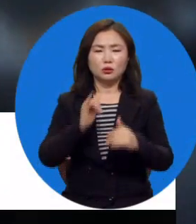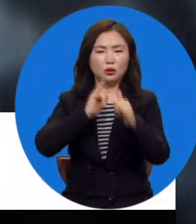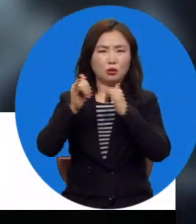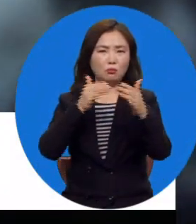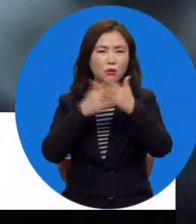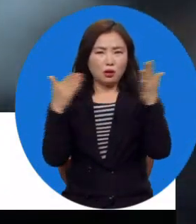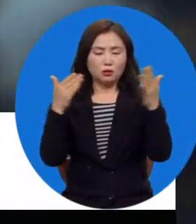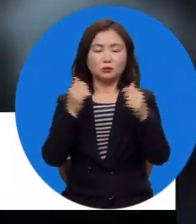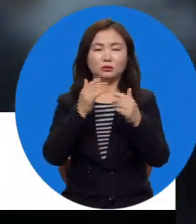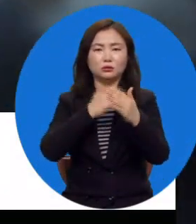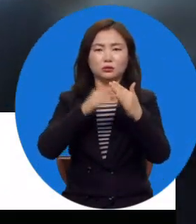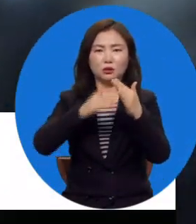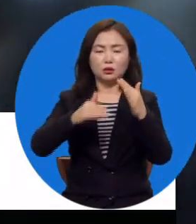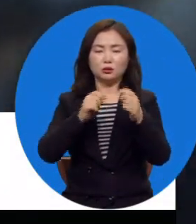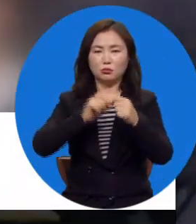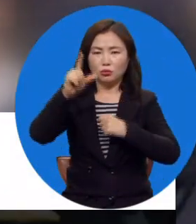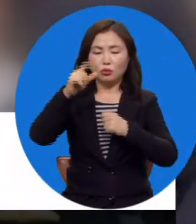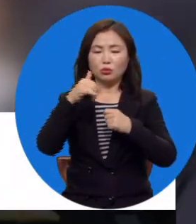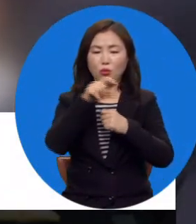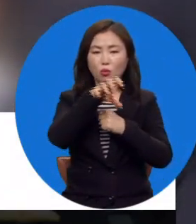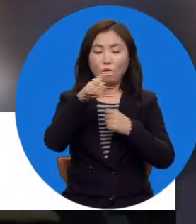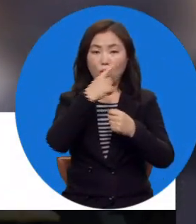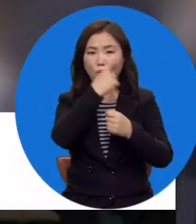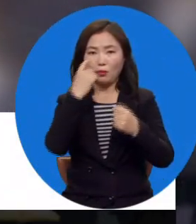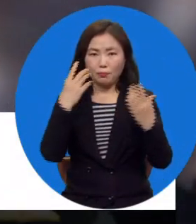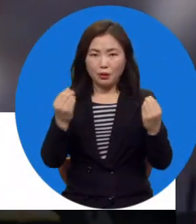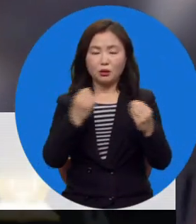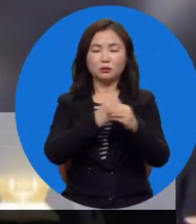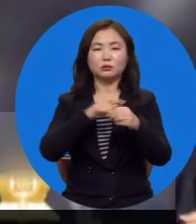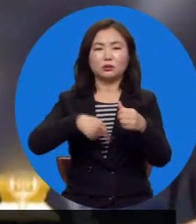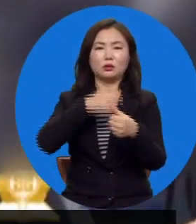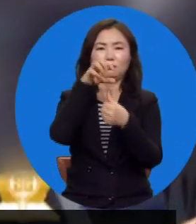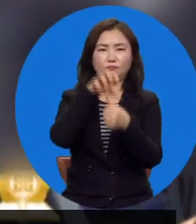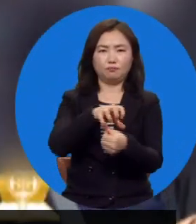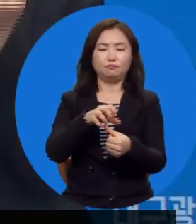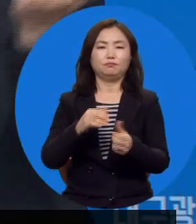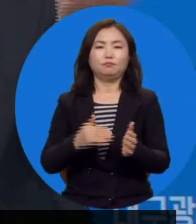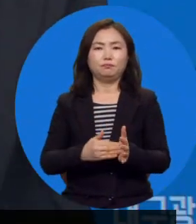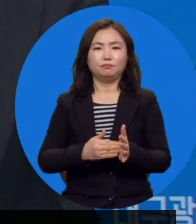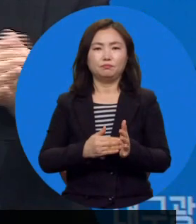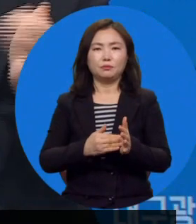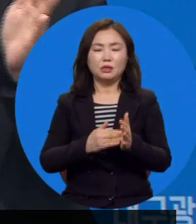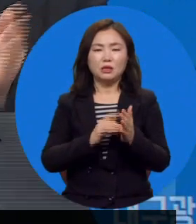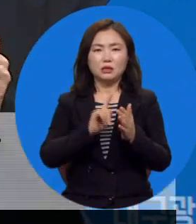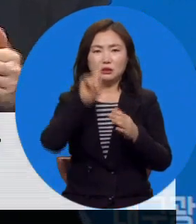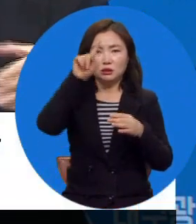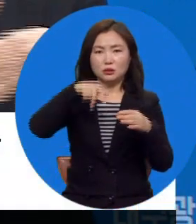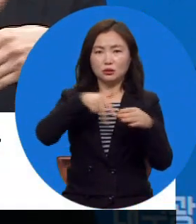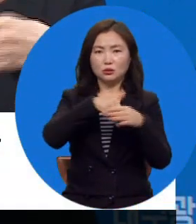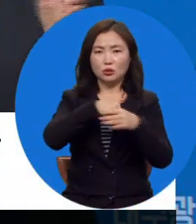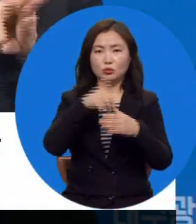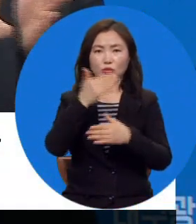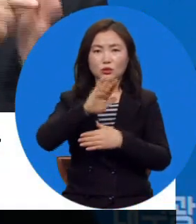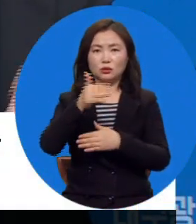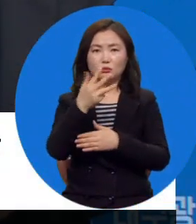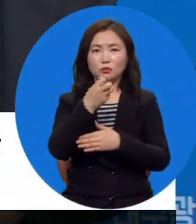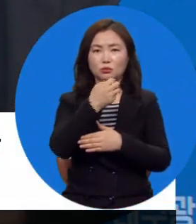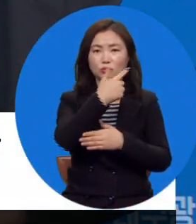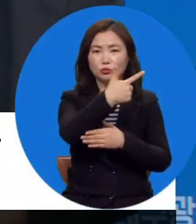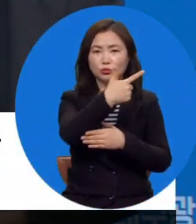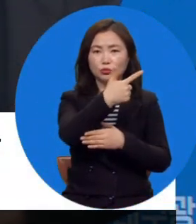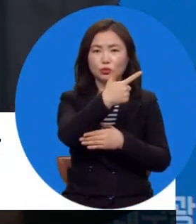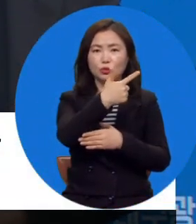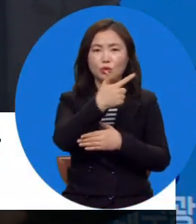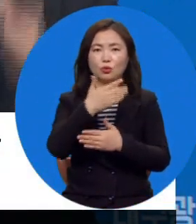되지 않던 신도들도 대부분 소재를 파악해 자가 격려했습니다 신천지 교인 9330 6명에